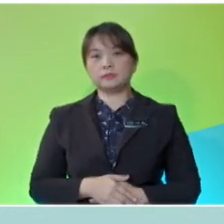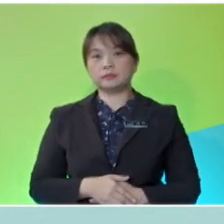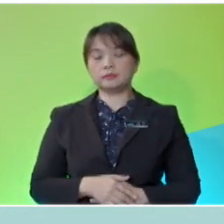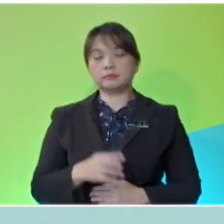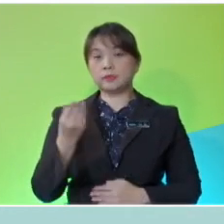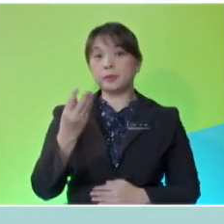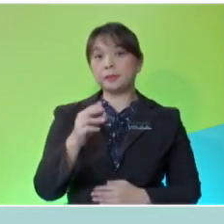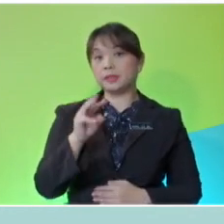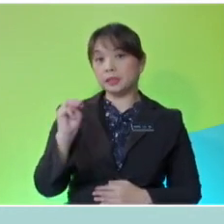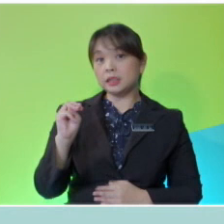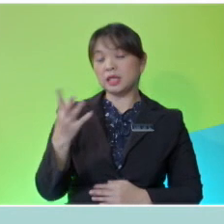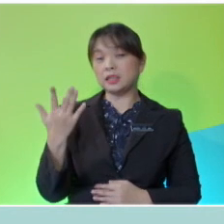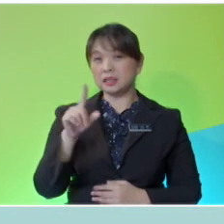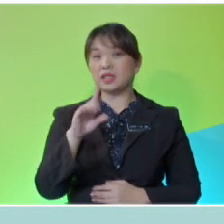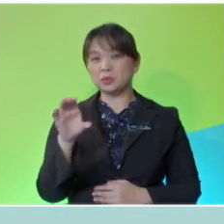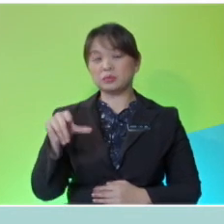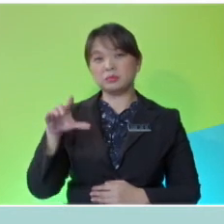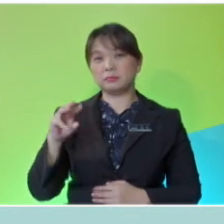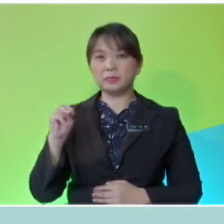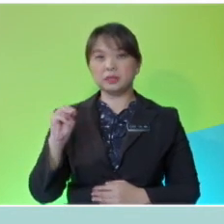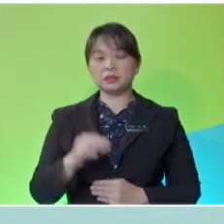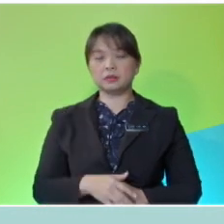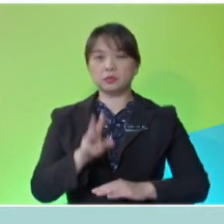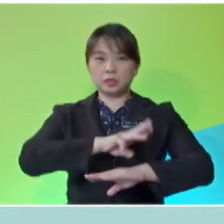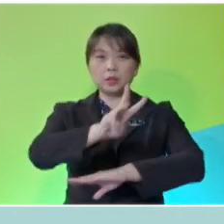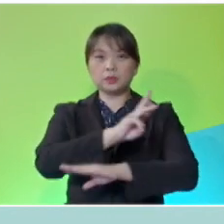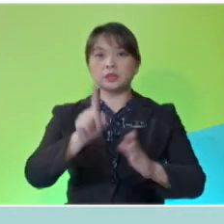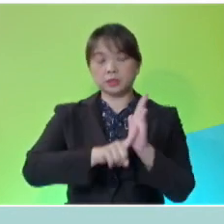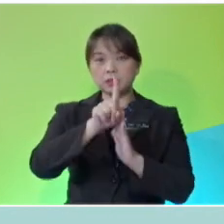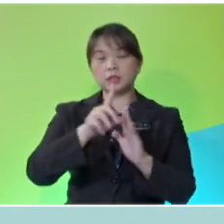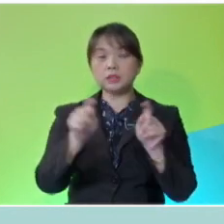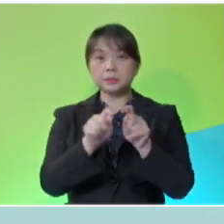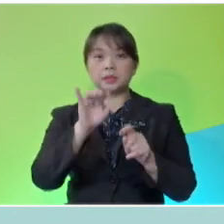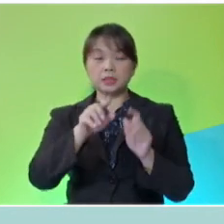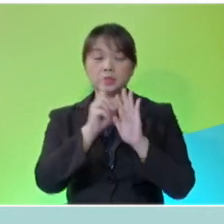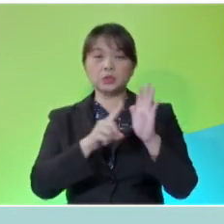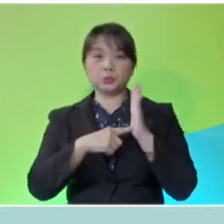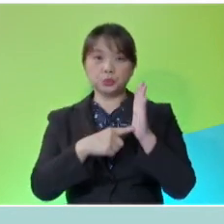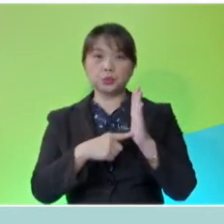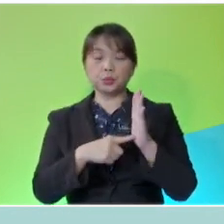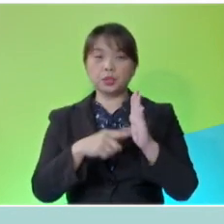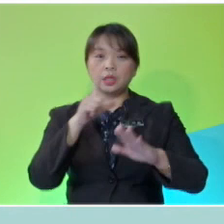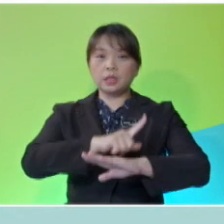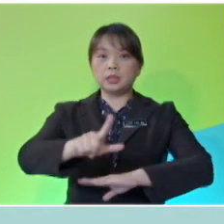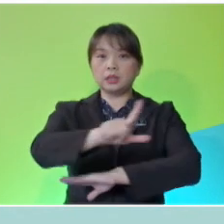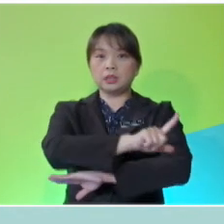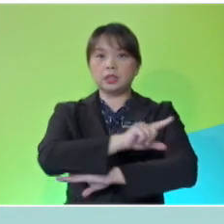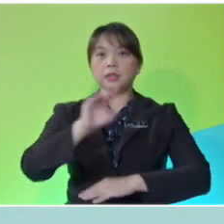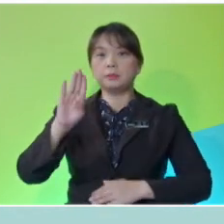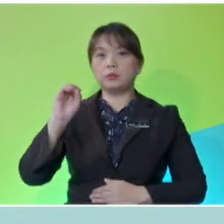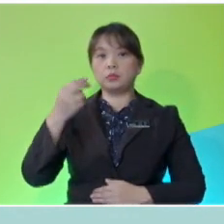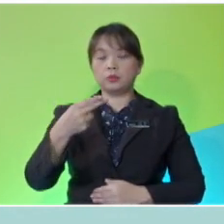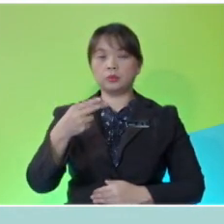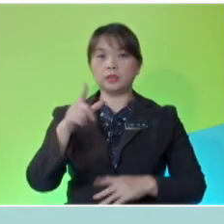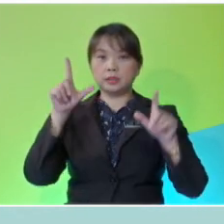arah laut itu maksud kawasan Tanah Tinggi oke oke seperti yang ditunjukkan Oke ladang Boh terletak di kawasan